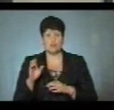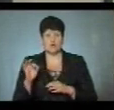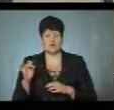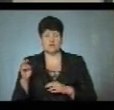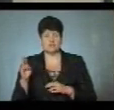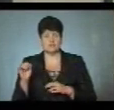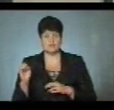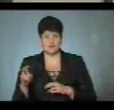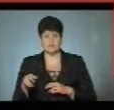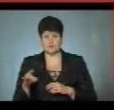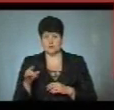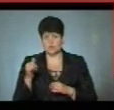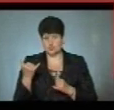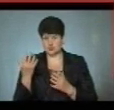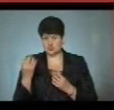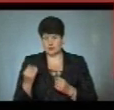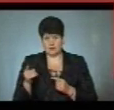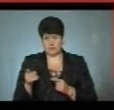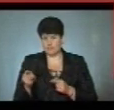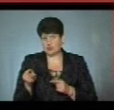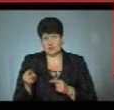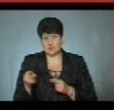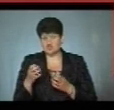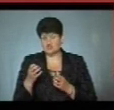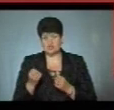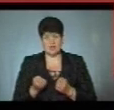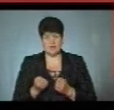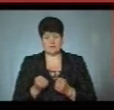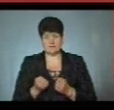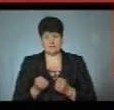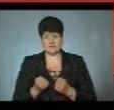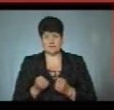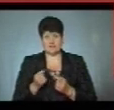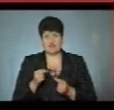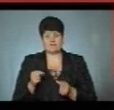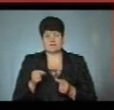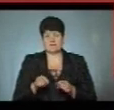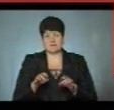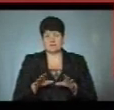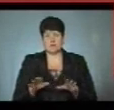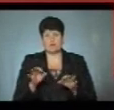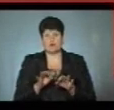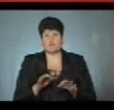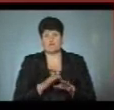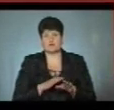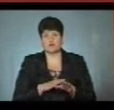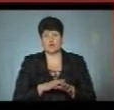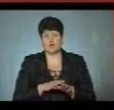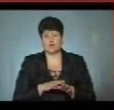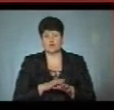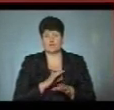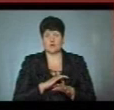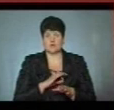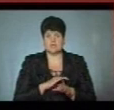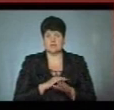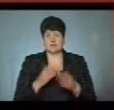району, на сьогоднішній день вони ще не визначилися про використання або